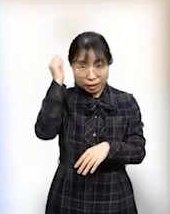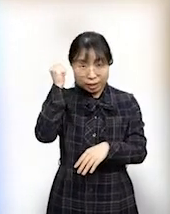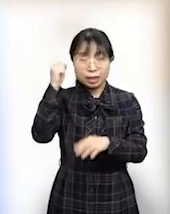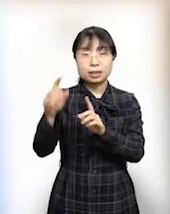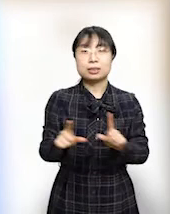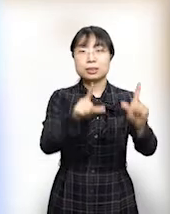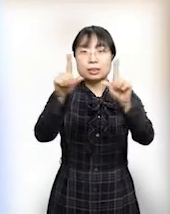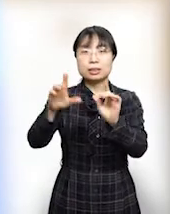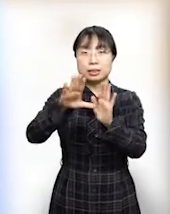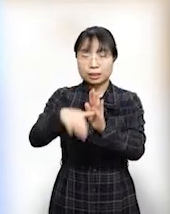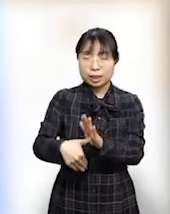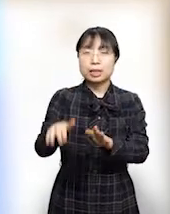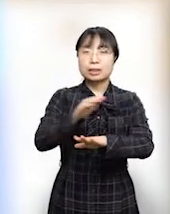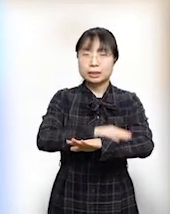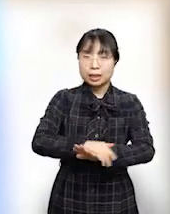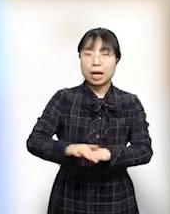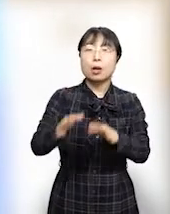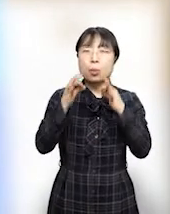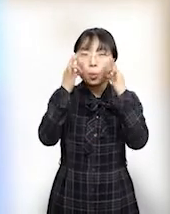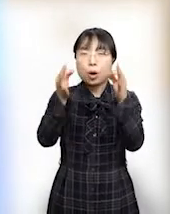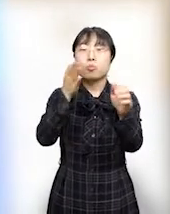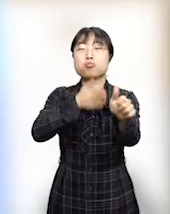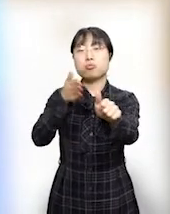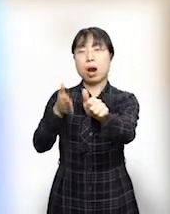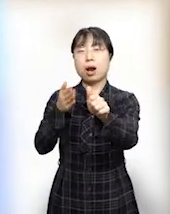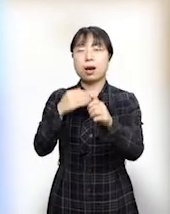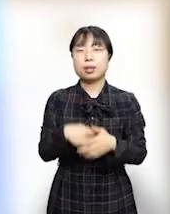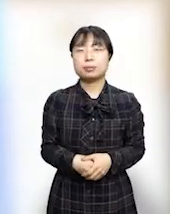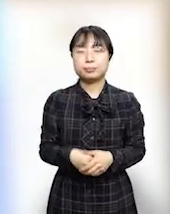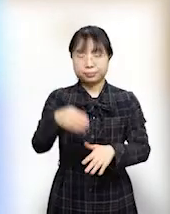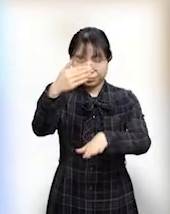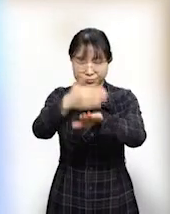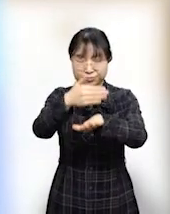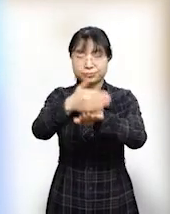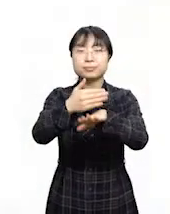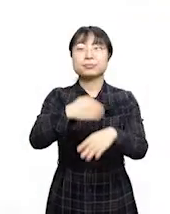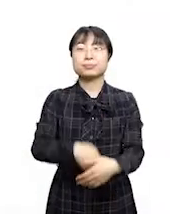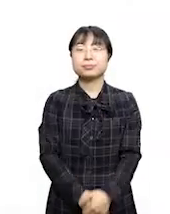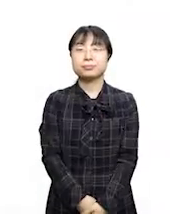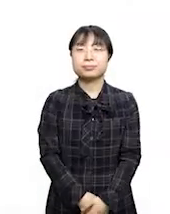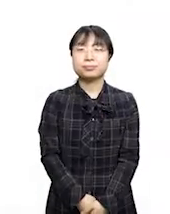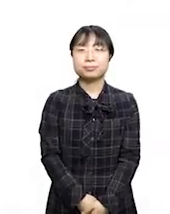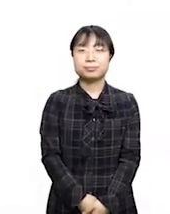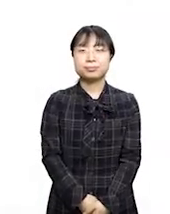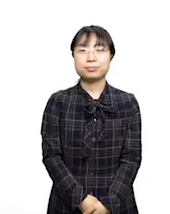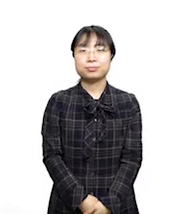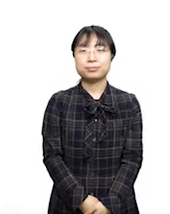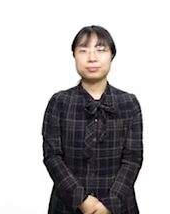속에서 꾸준히 실천해 주시길 바랍니다. 감사합니다.